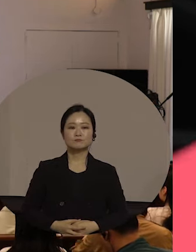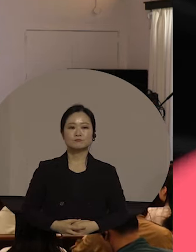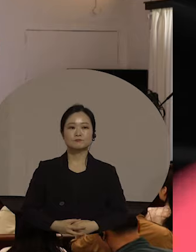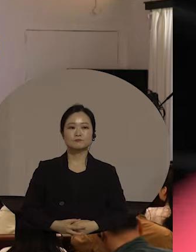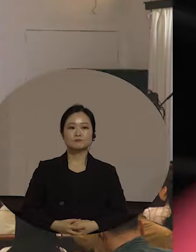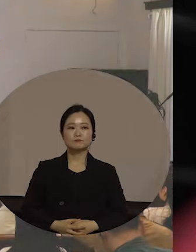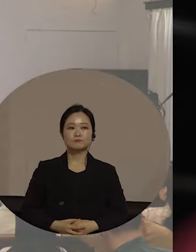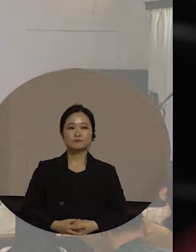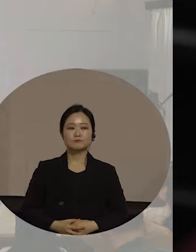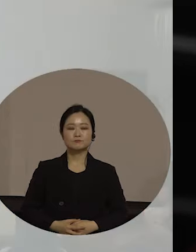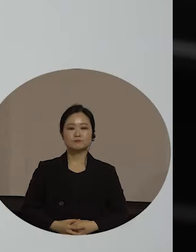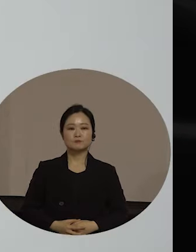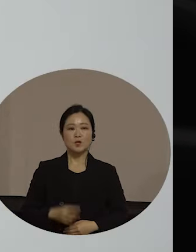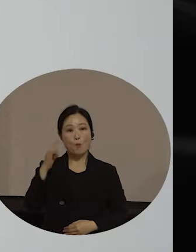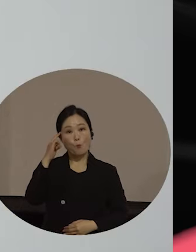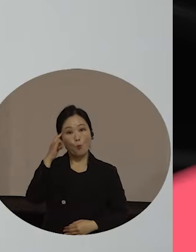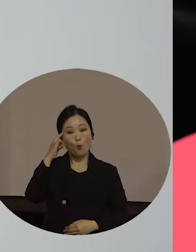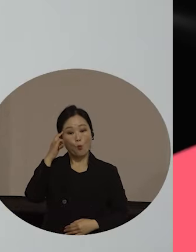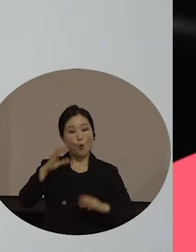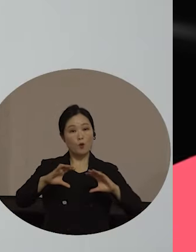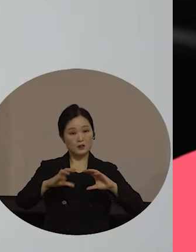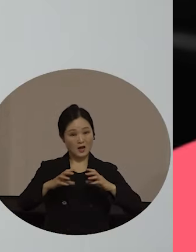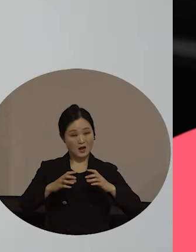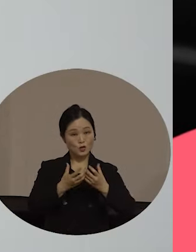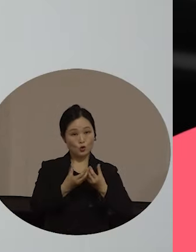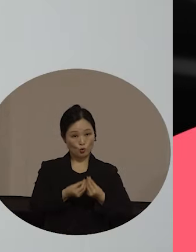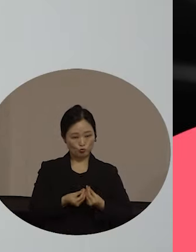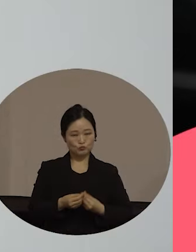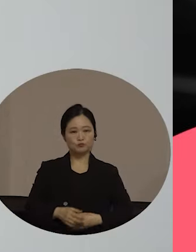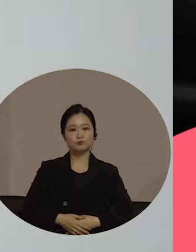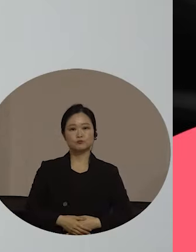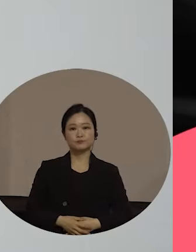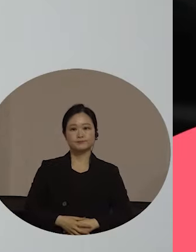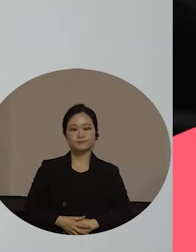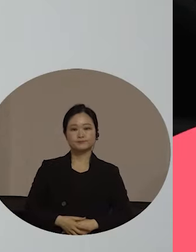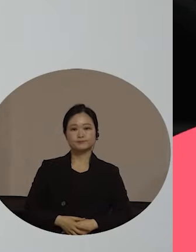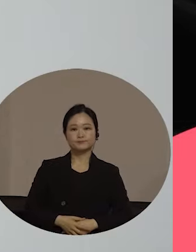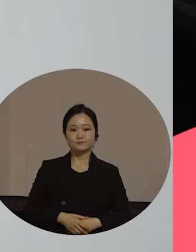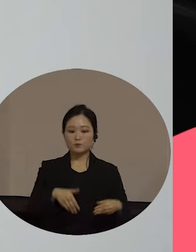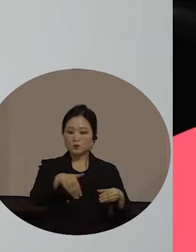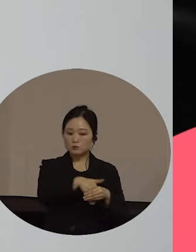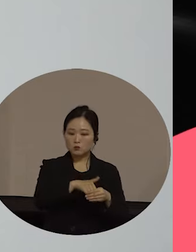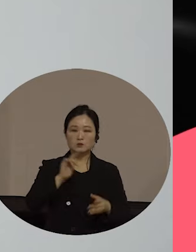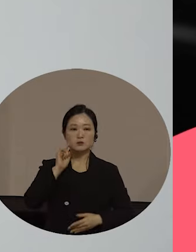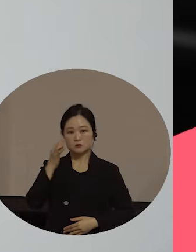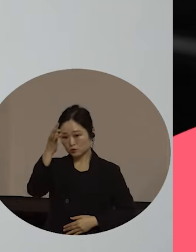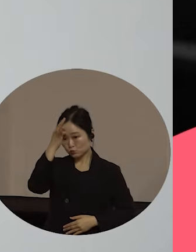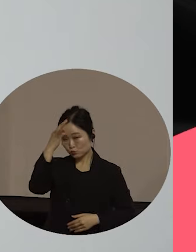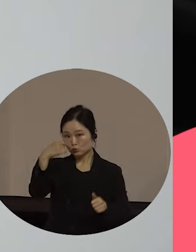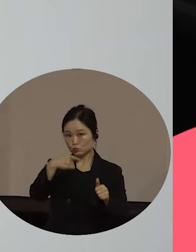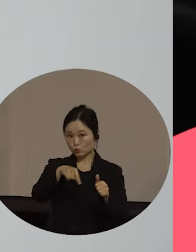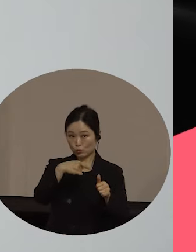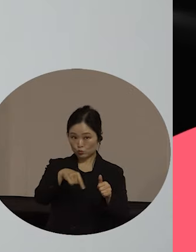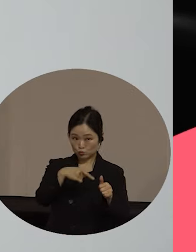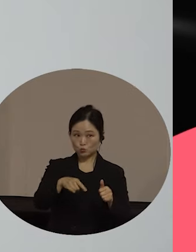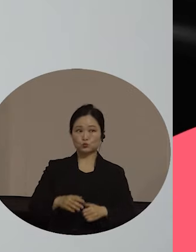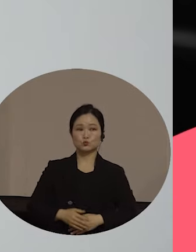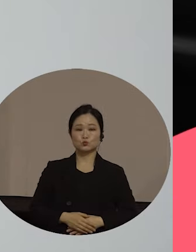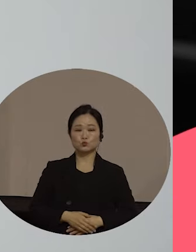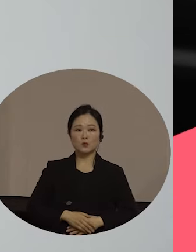몽골리아, we also trying to give the cultural education for specially designed for all ages of the